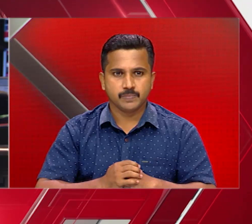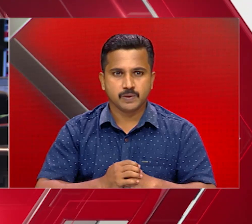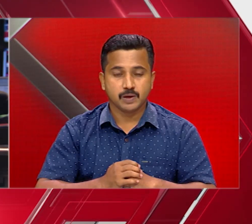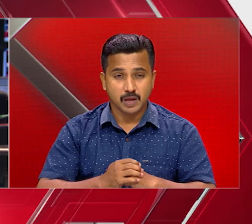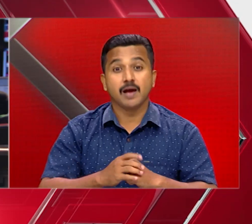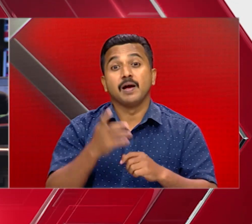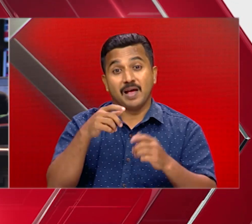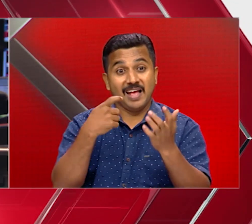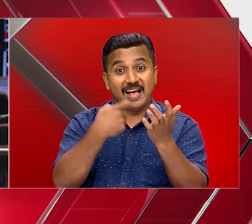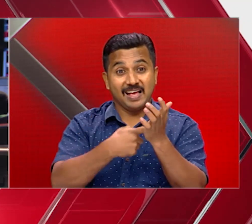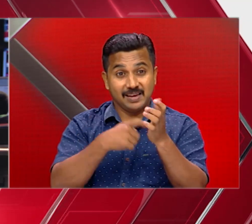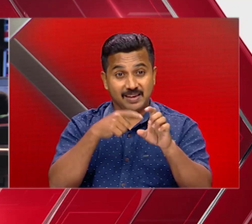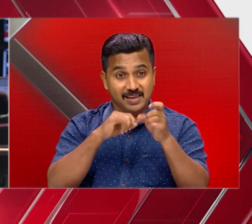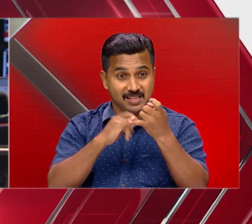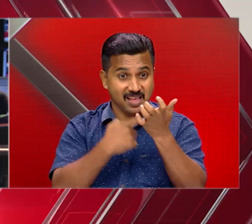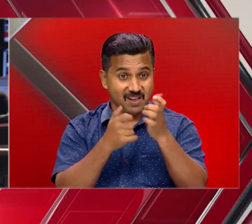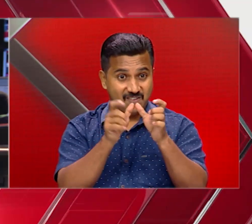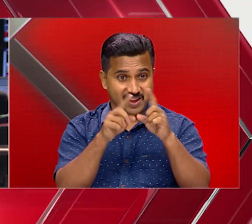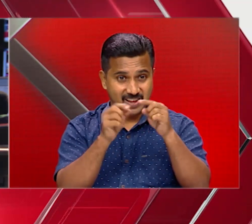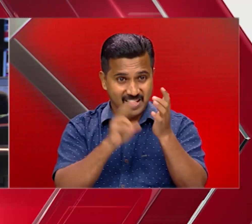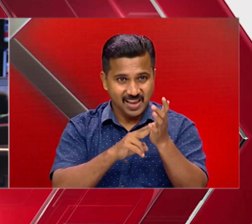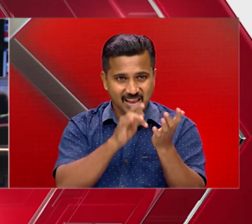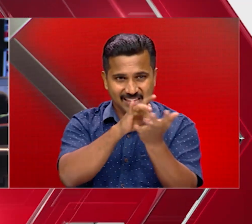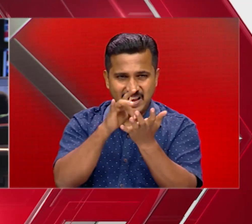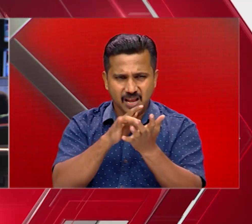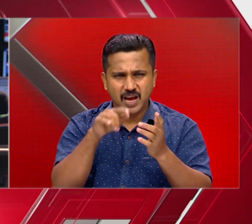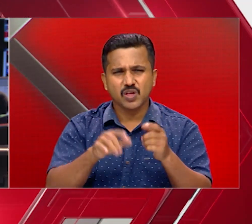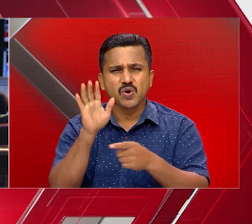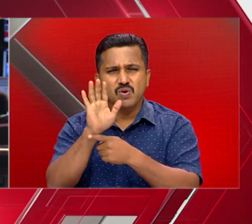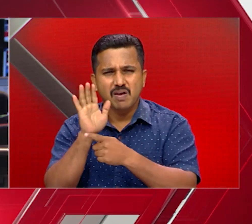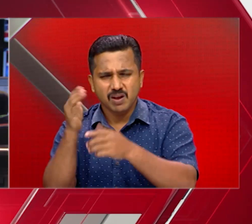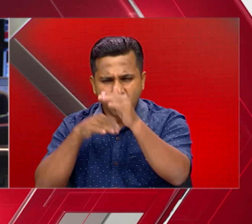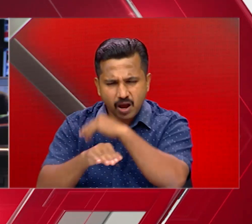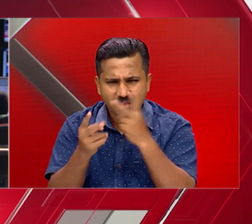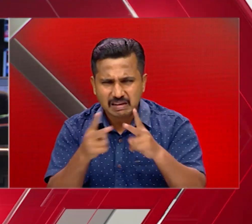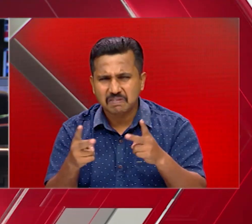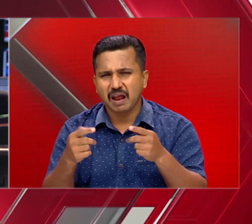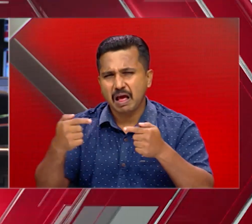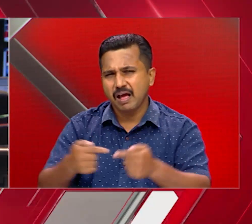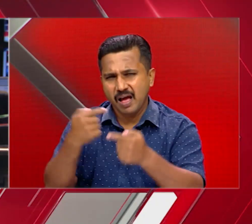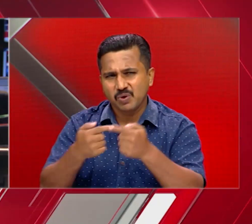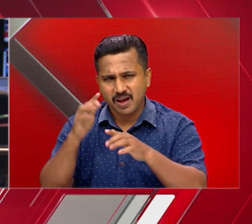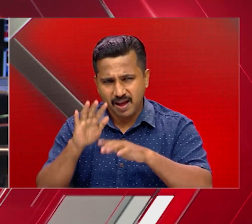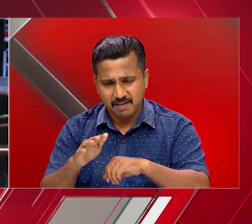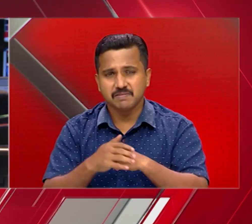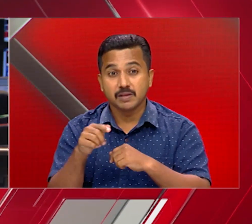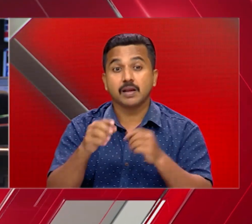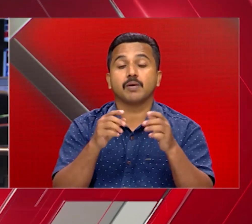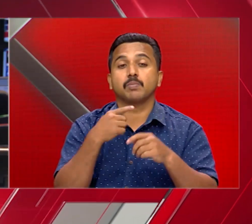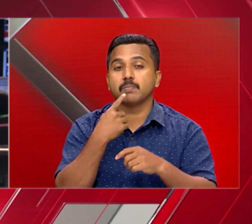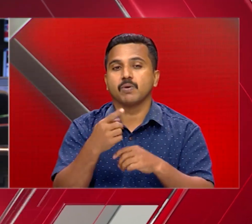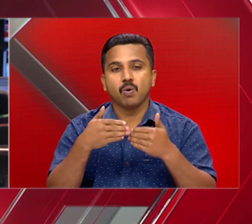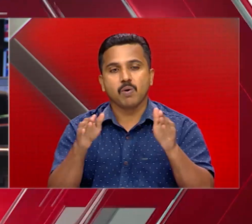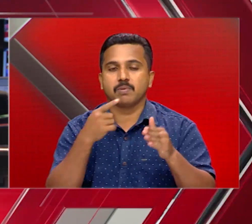മുന്നാക്ക സംവരണ വിഷയത്തിൽ യുഡിഎഫിലെ ഘടകകക്ഷികൾക്കിടയിൽ അഭിപ്രായ ഭിന്നത ഉണ്ടെന്ന് സംബന്ധിച്ച് യുഡിഎഫ് കൺവീനർ എംഎം ഹസൻ